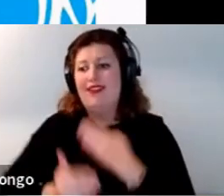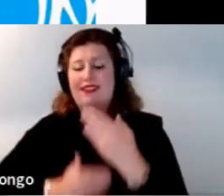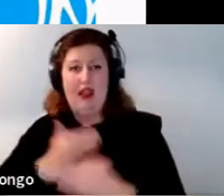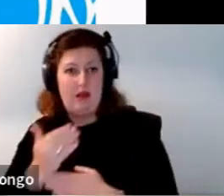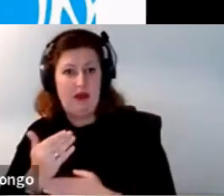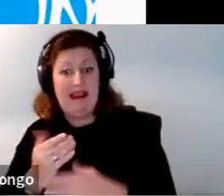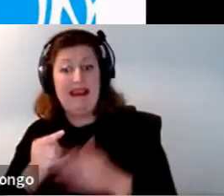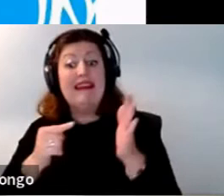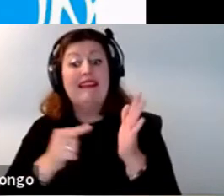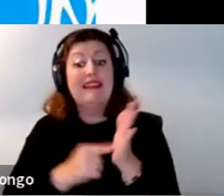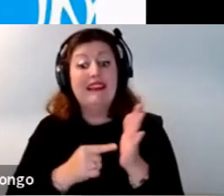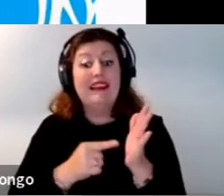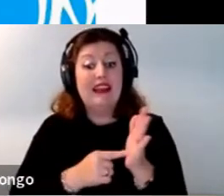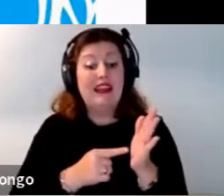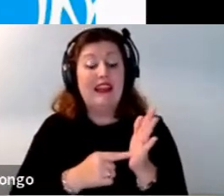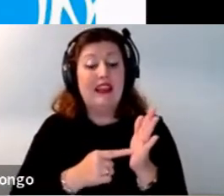senza